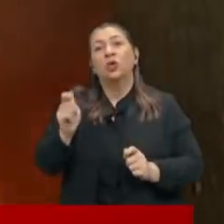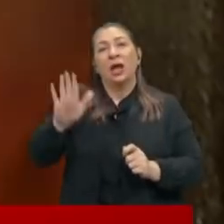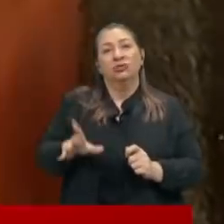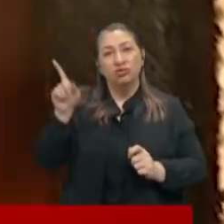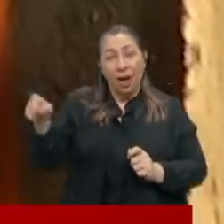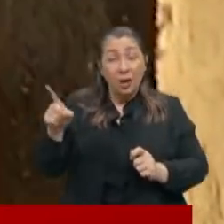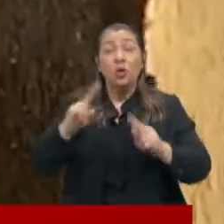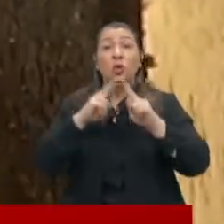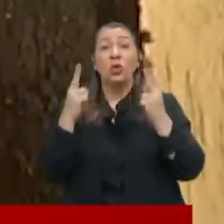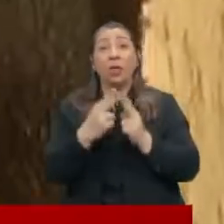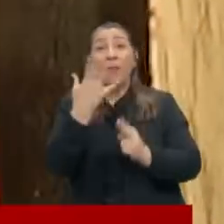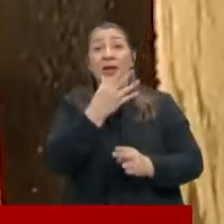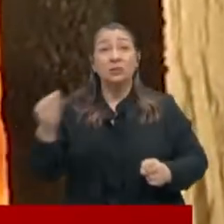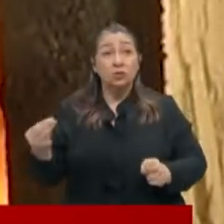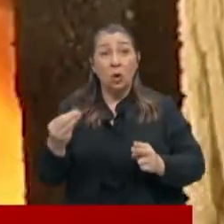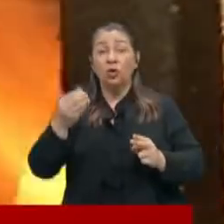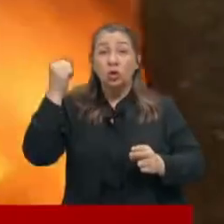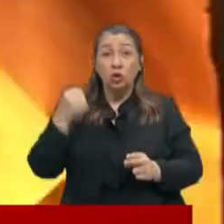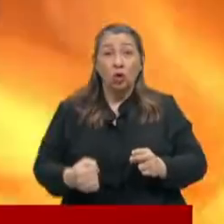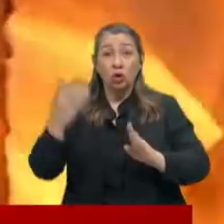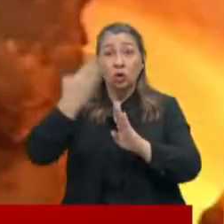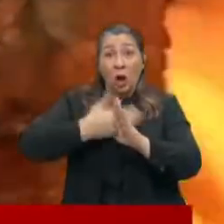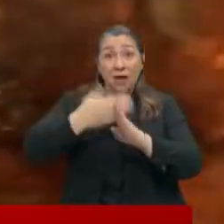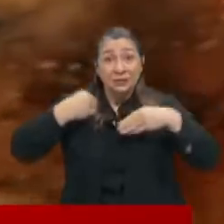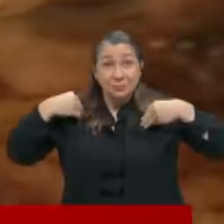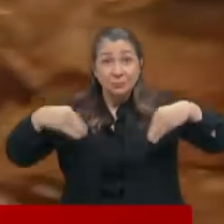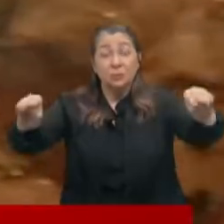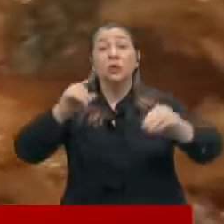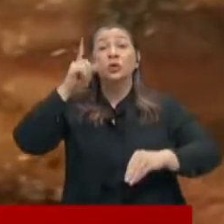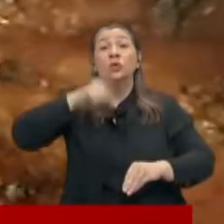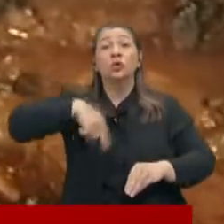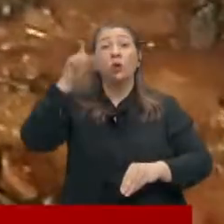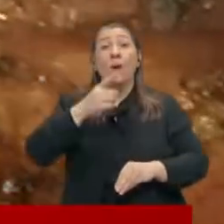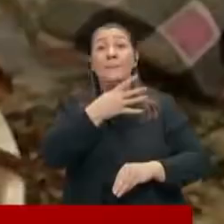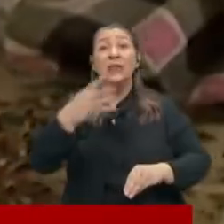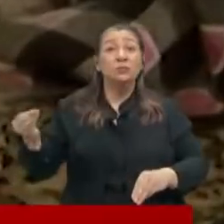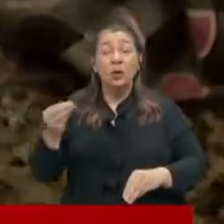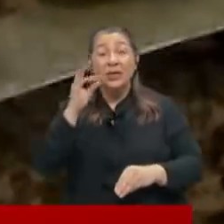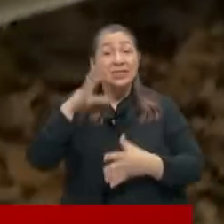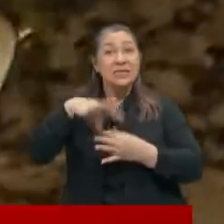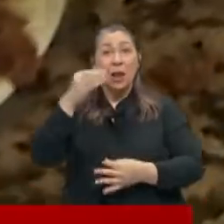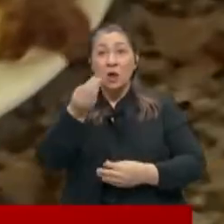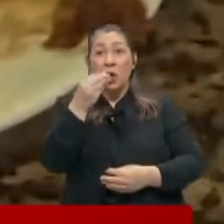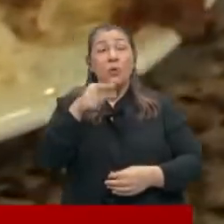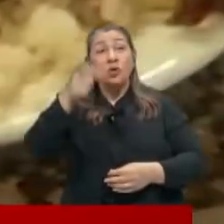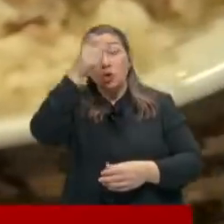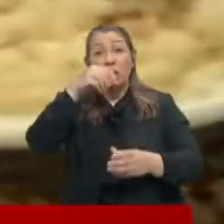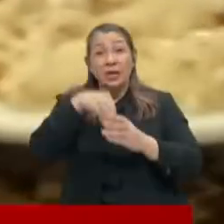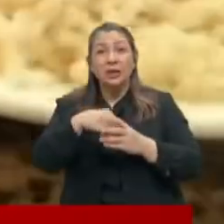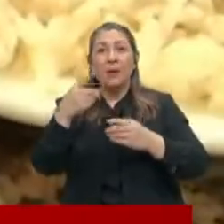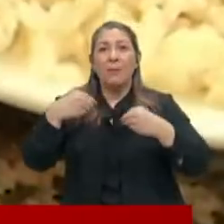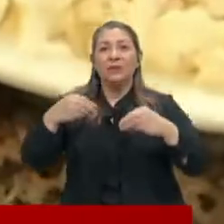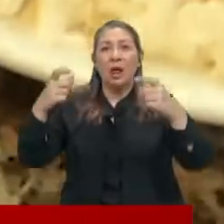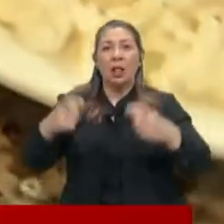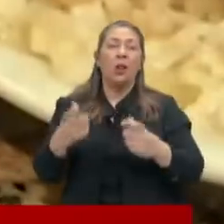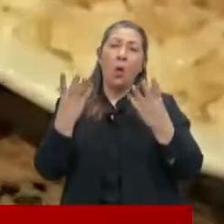olacak. Dünyada 5 milyon ton satışı olan döneri günlük 5 milyon insan tüketiyor. Bu da Türkiye için yeni bir pazar